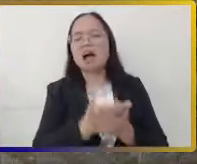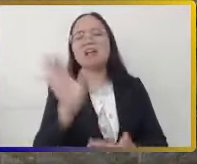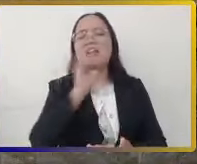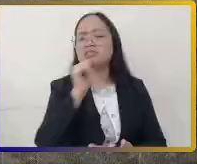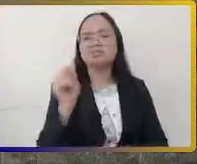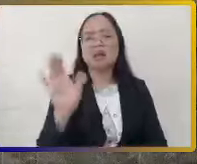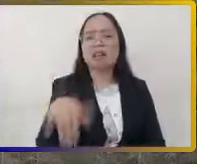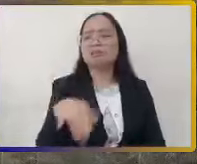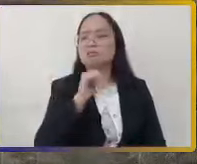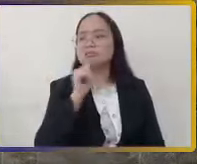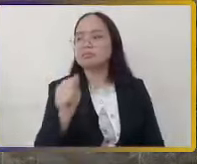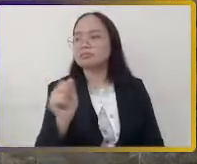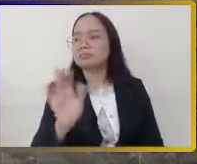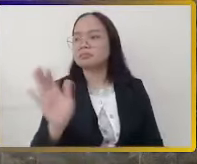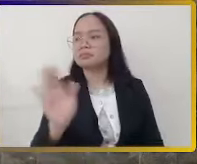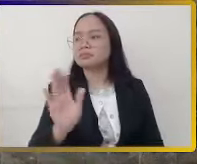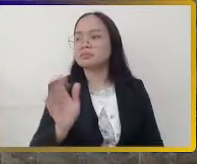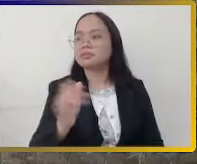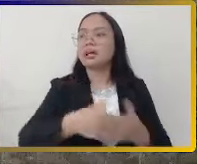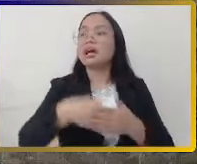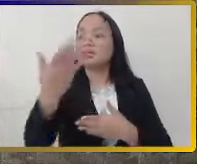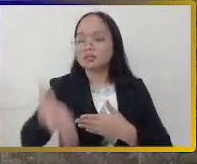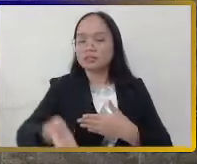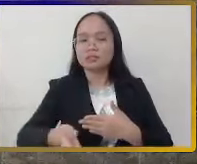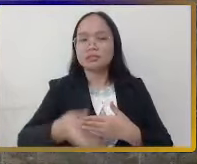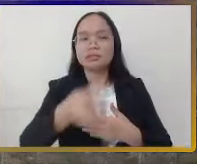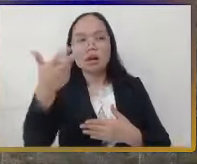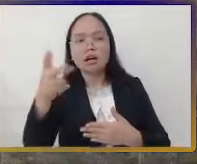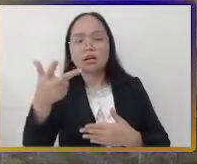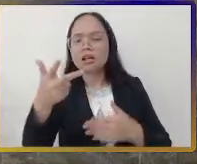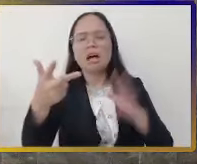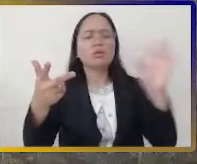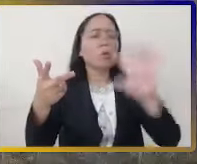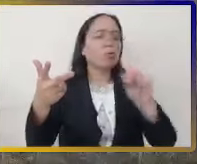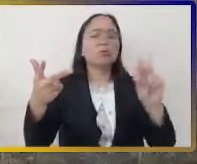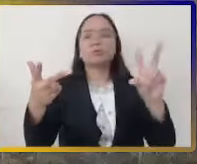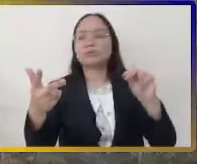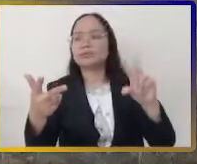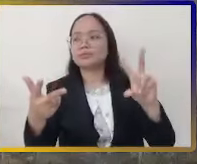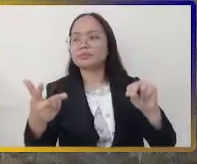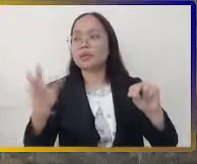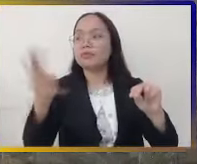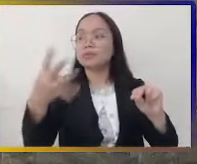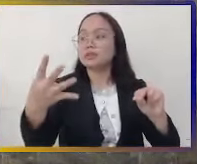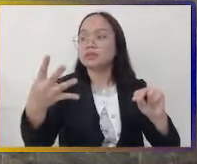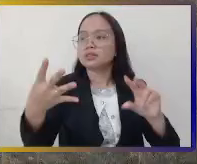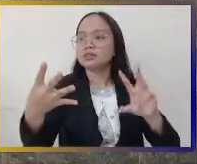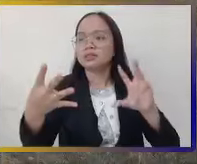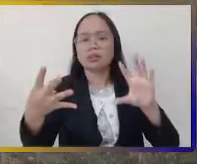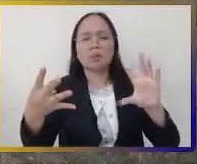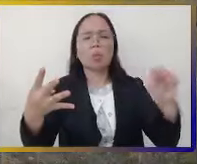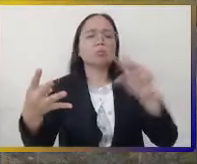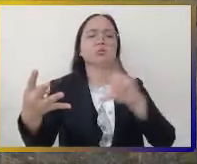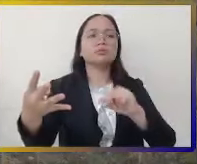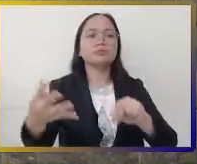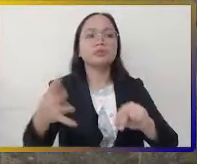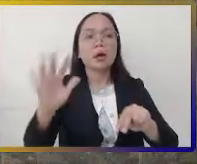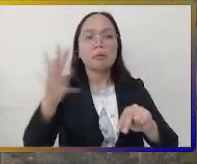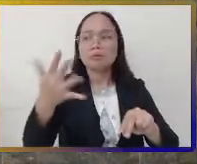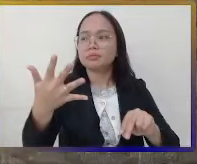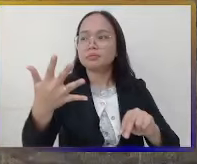yan. Alright? Sunod, ito, pangatlo, hindi yan. Pangapat, hindi yan.